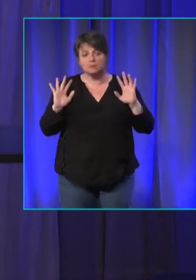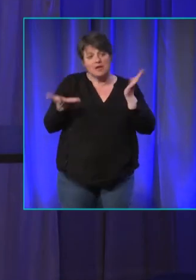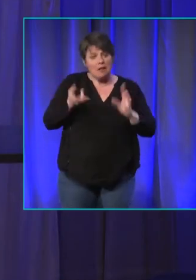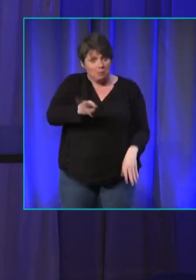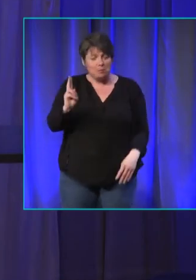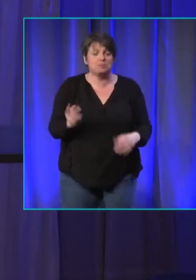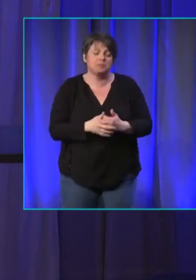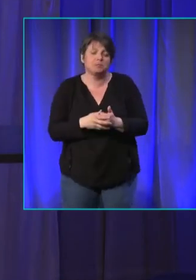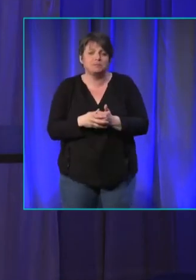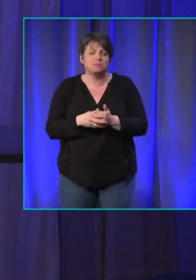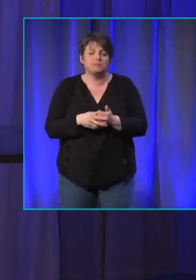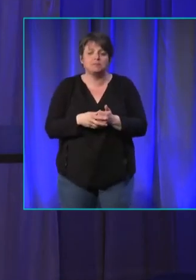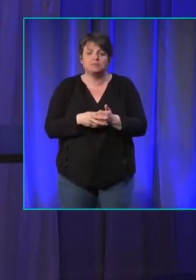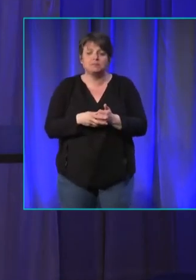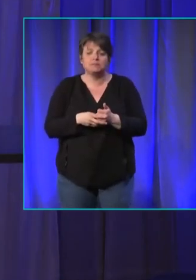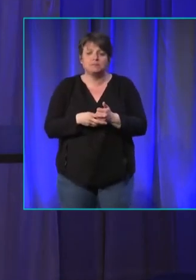bien.